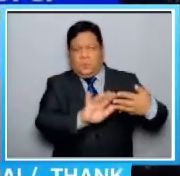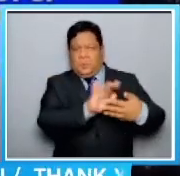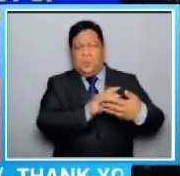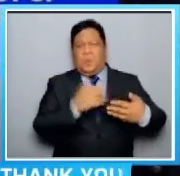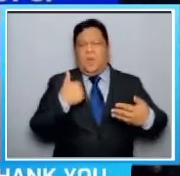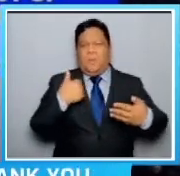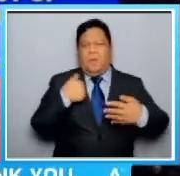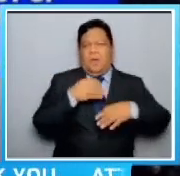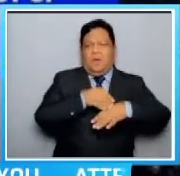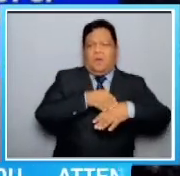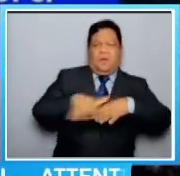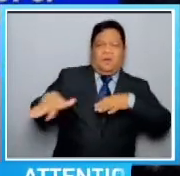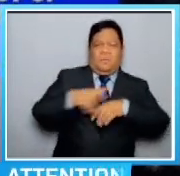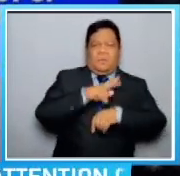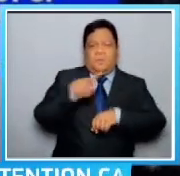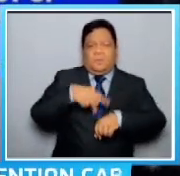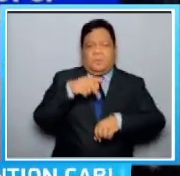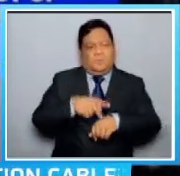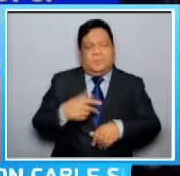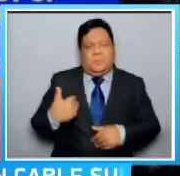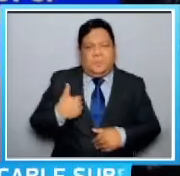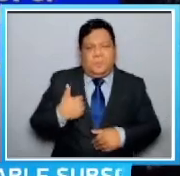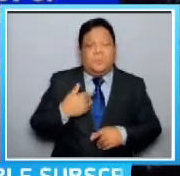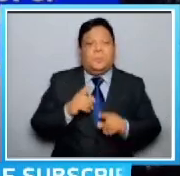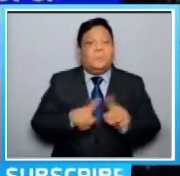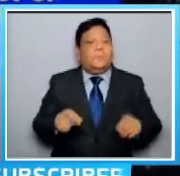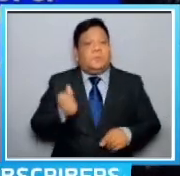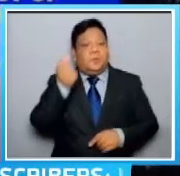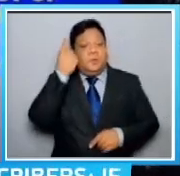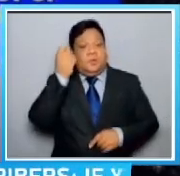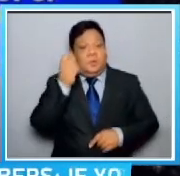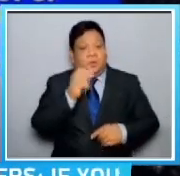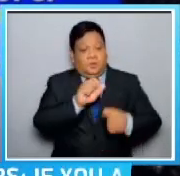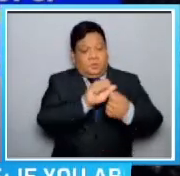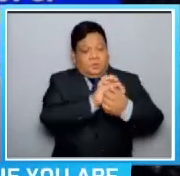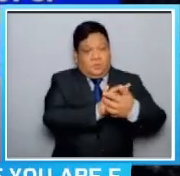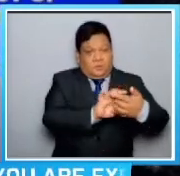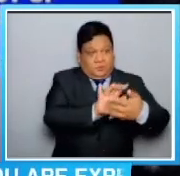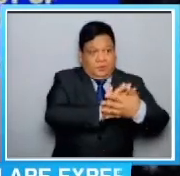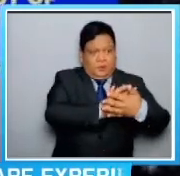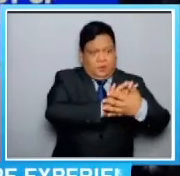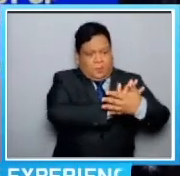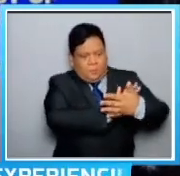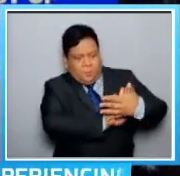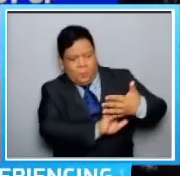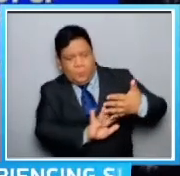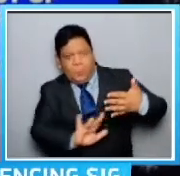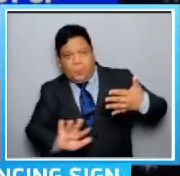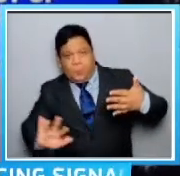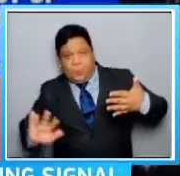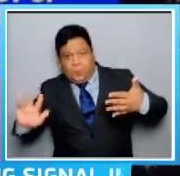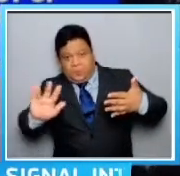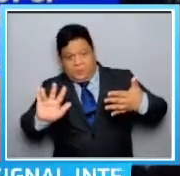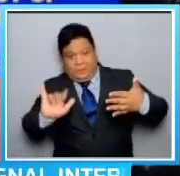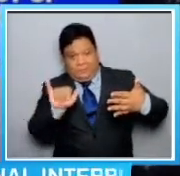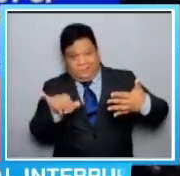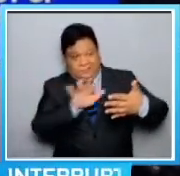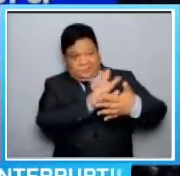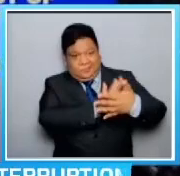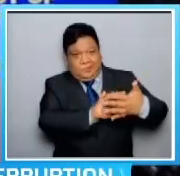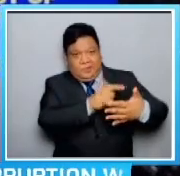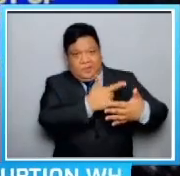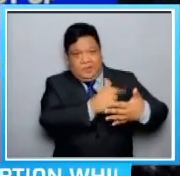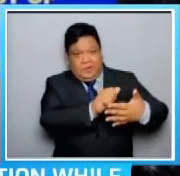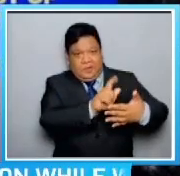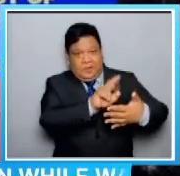para magkaroon ng direct effect. Ngunit yung extension ng kaulapan, itong trough nitong bagyong si Gardo ang nagdudulot ngayon ng